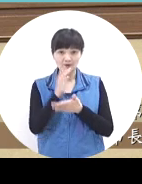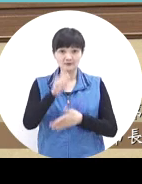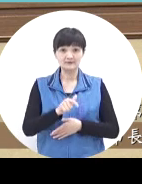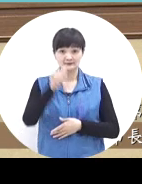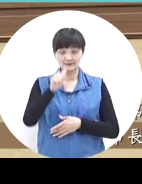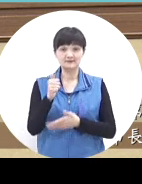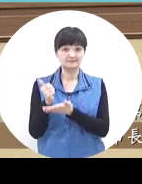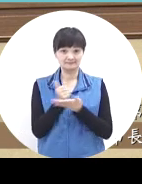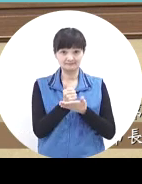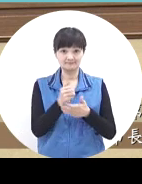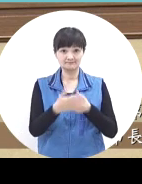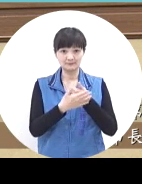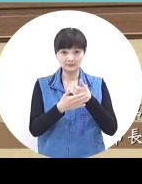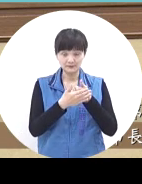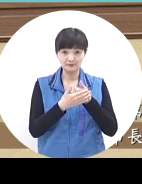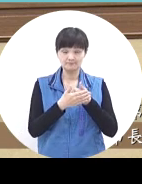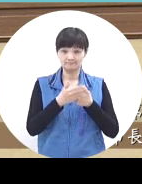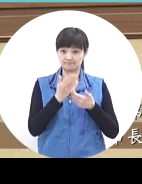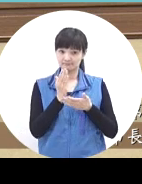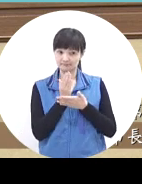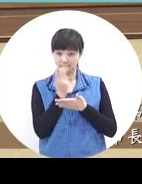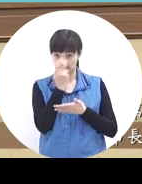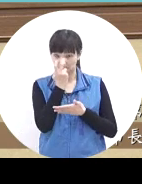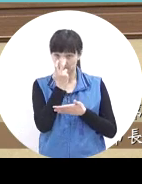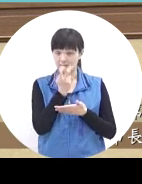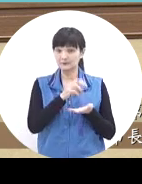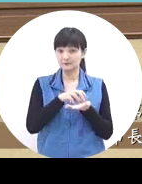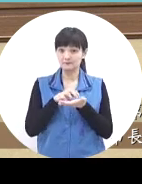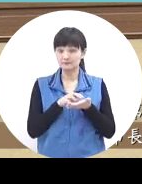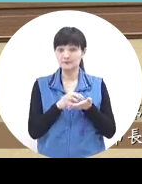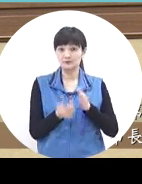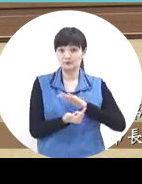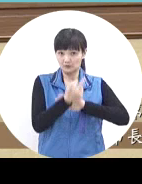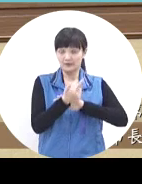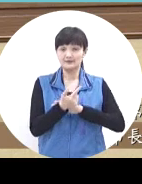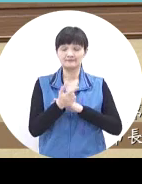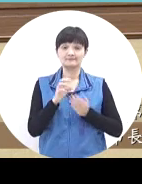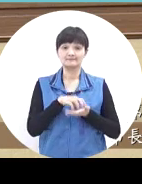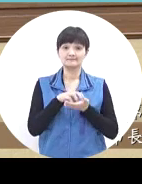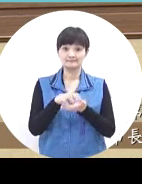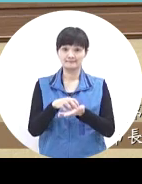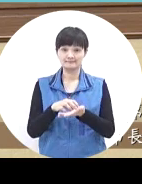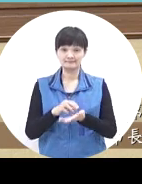流程，加速公共设施用地的取得。